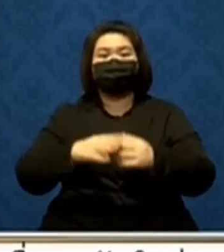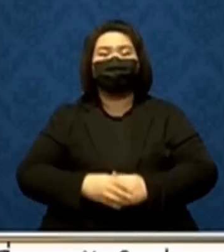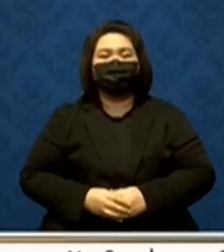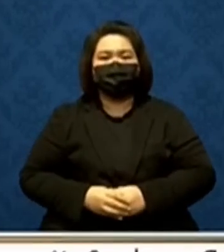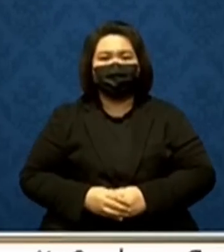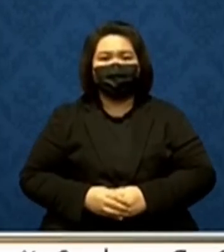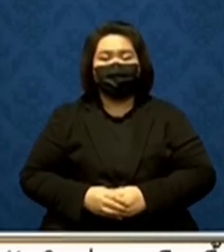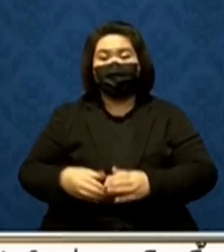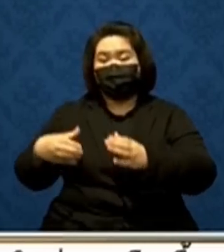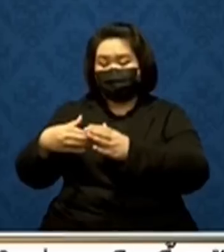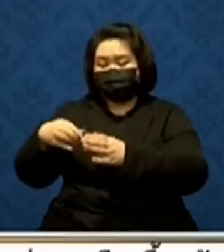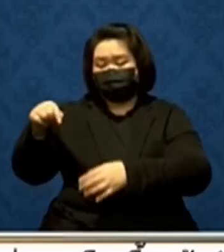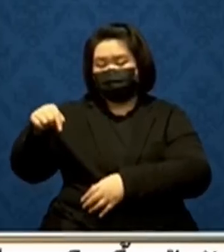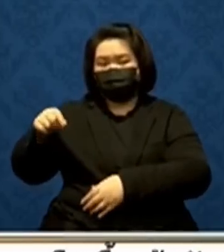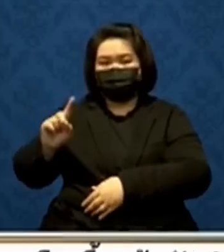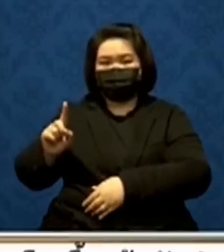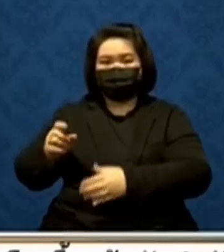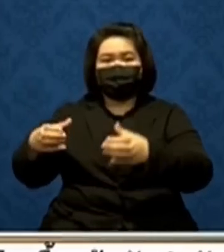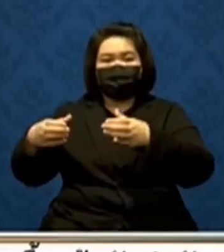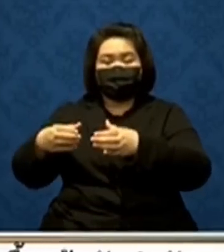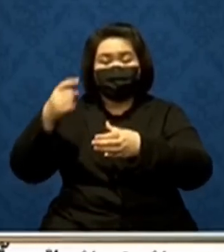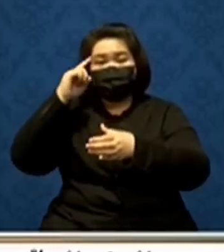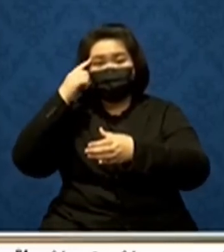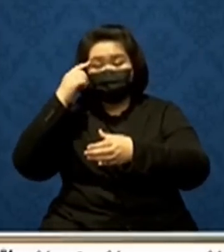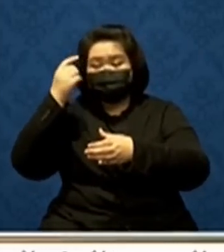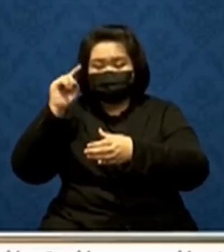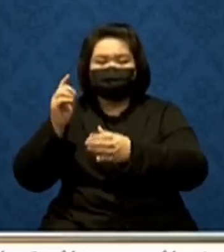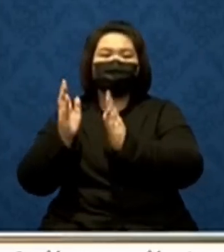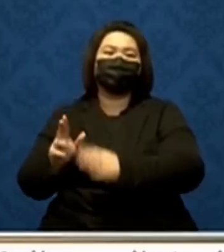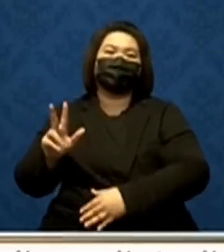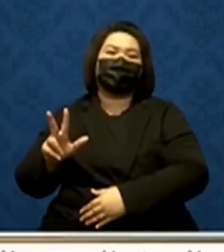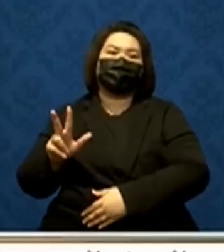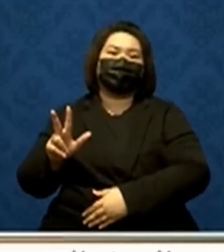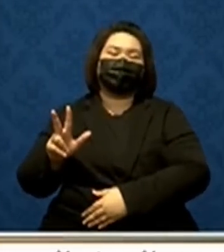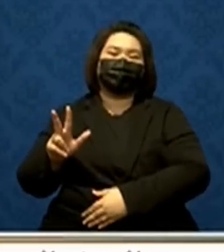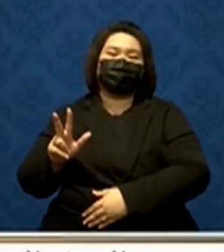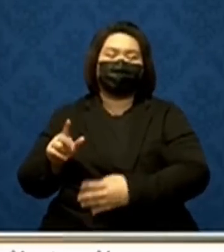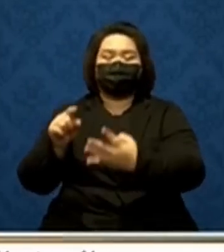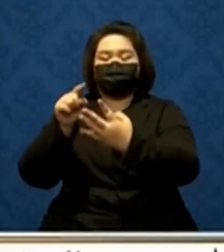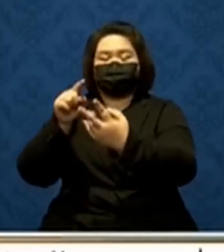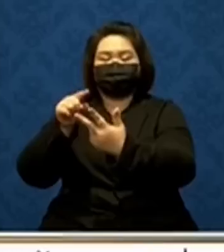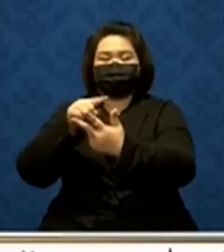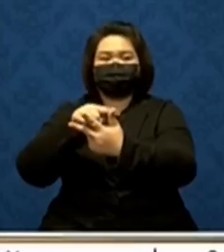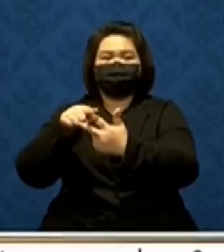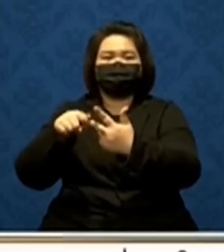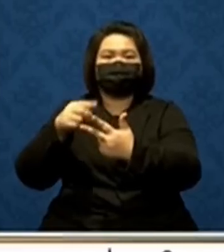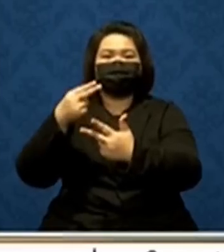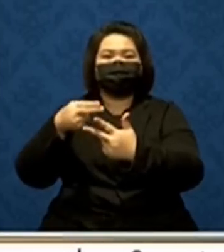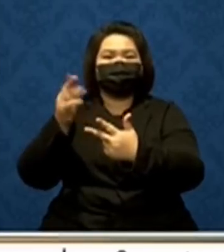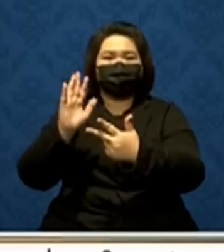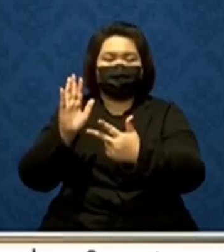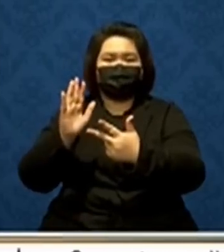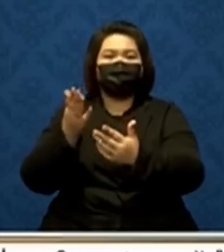และกลุ่มที่ 2ครับกลุ่มตะหมาดเลินเล่อมี3รายเจ้าหน้าที่คนที่ 1 2 3ผมไม่เอ๋ยชื่อเหรอครับ